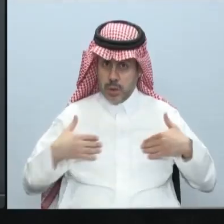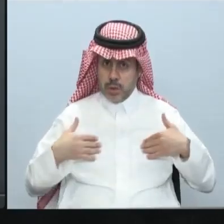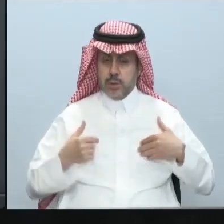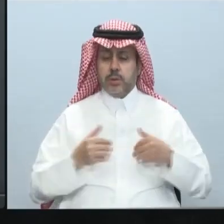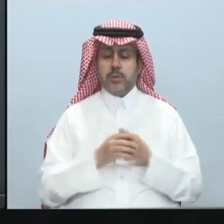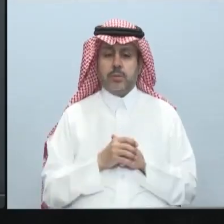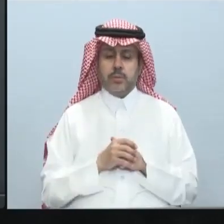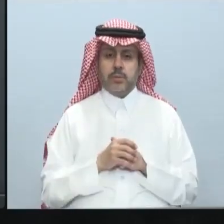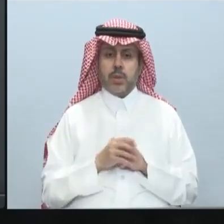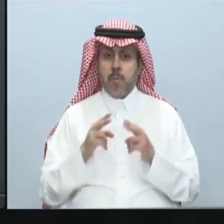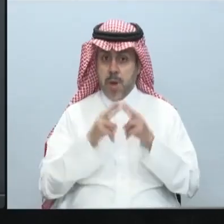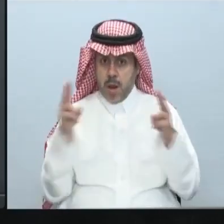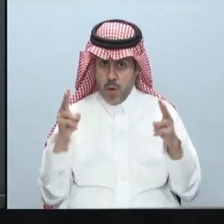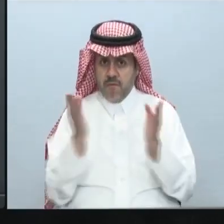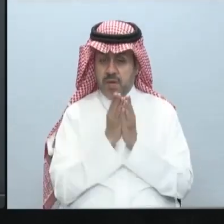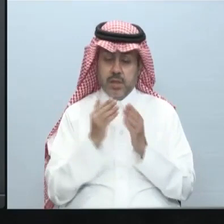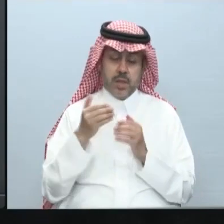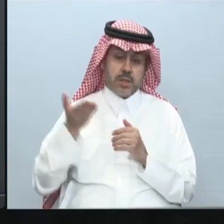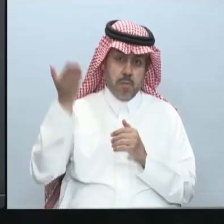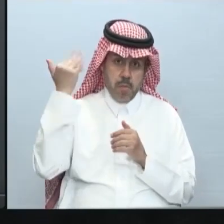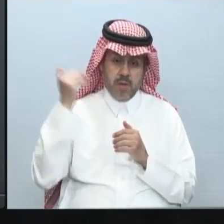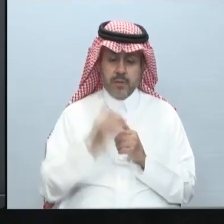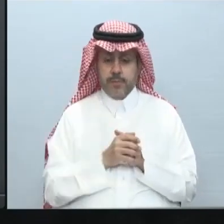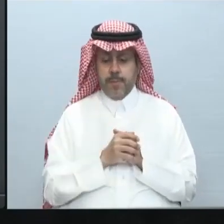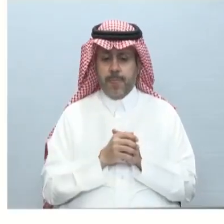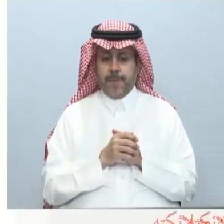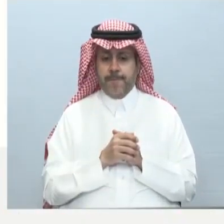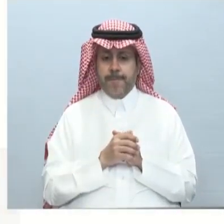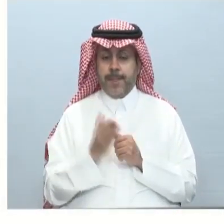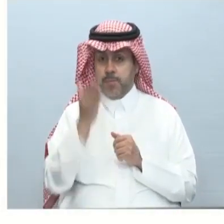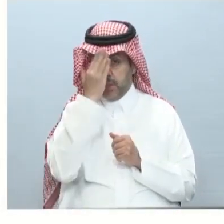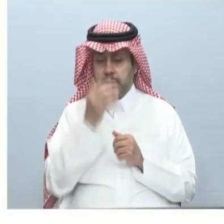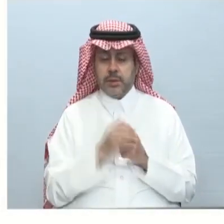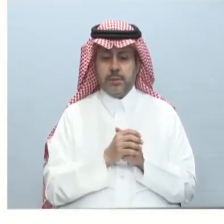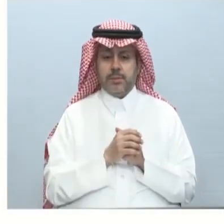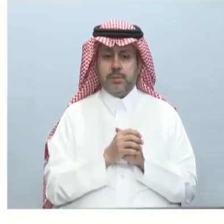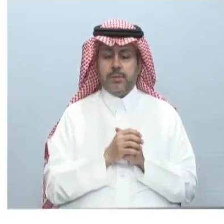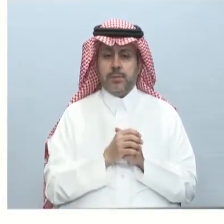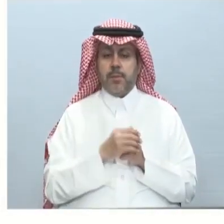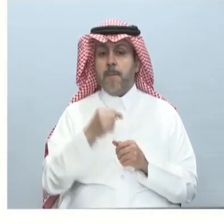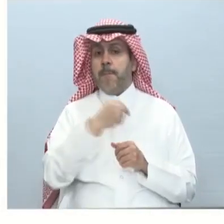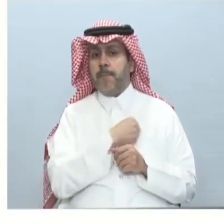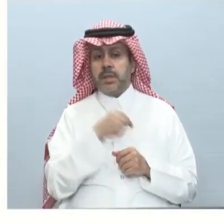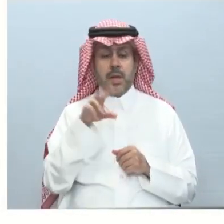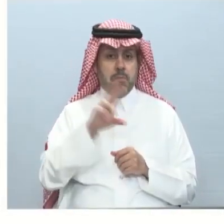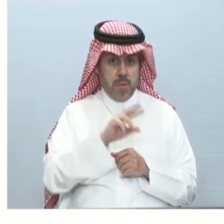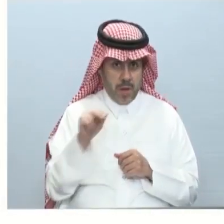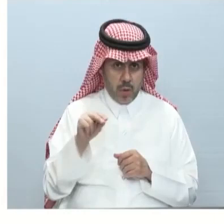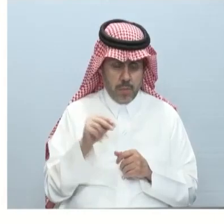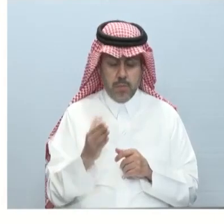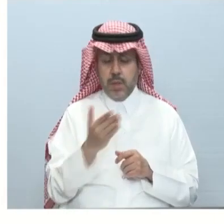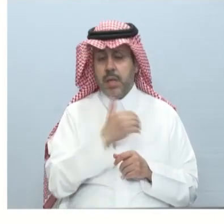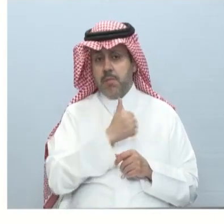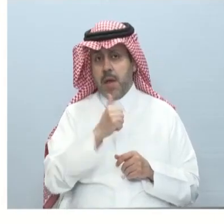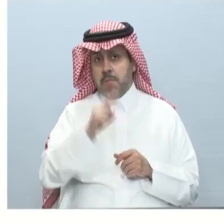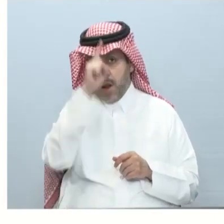بيناها لكم في درسنا الماضي ايضا العبادات باطن مثلنا لكم بالايمان بالله سبحانه وملائكته